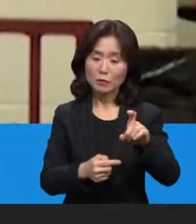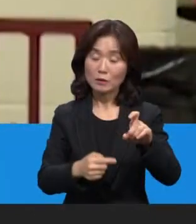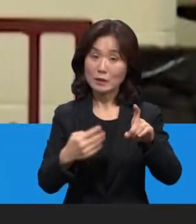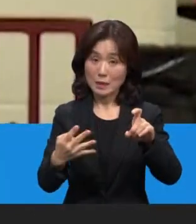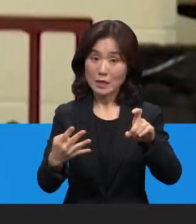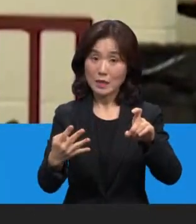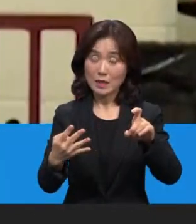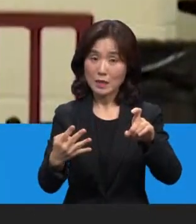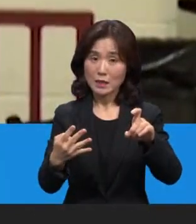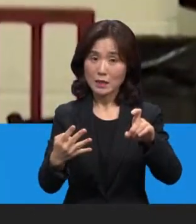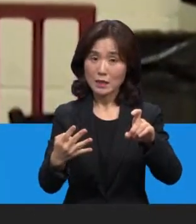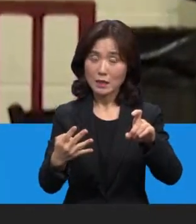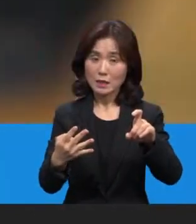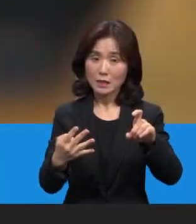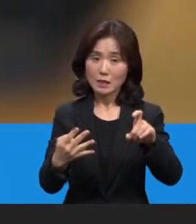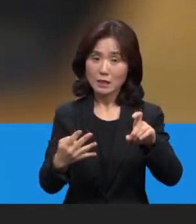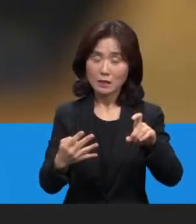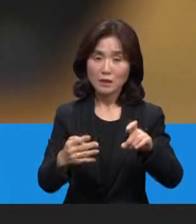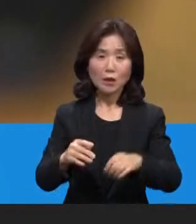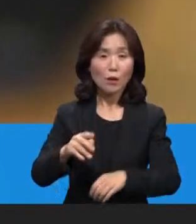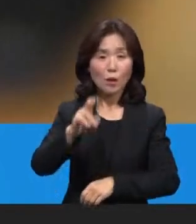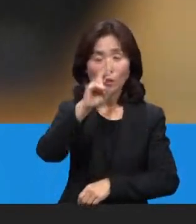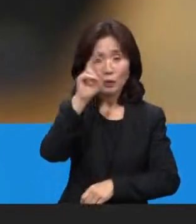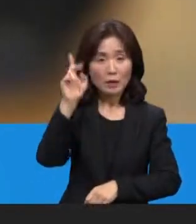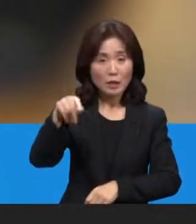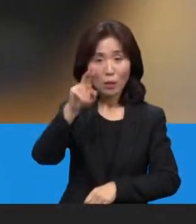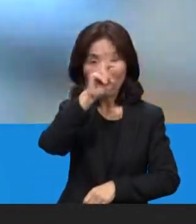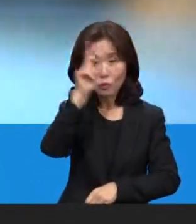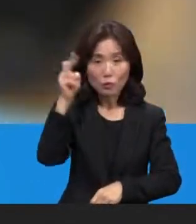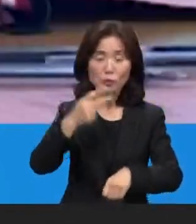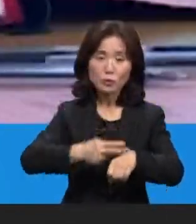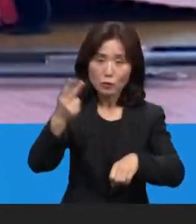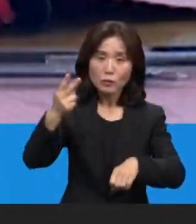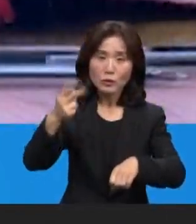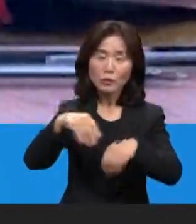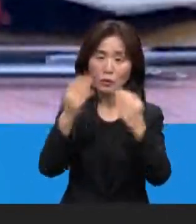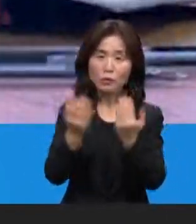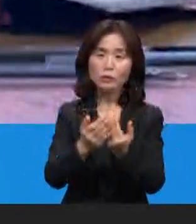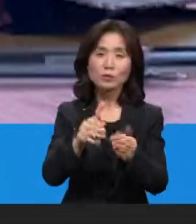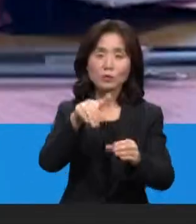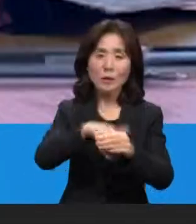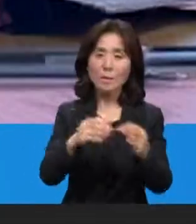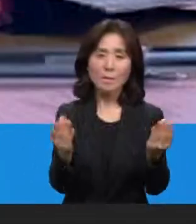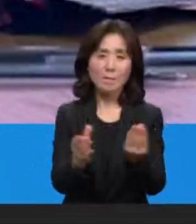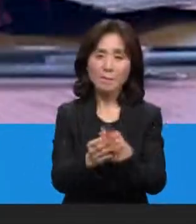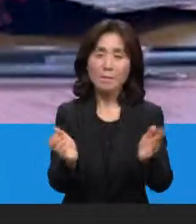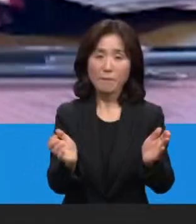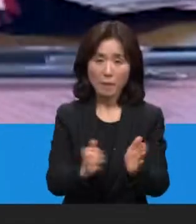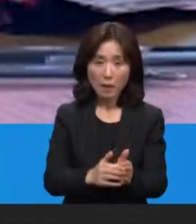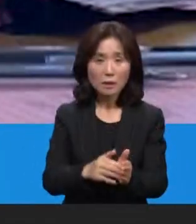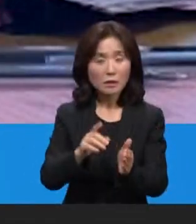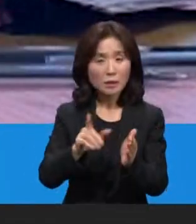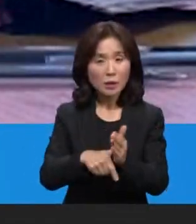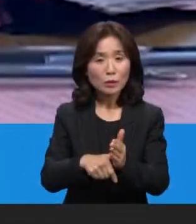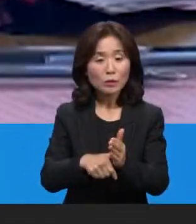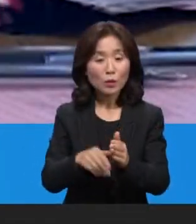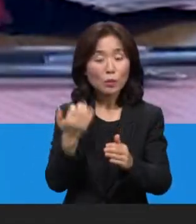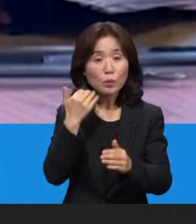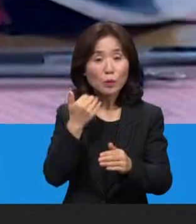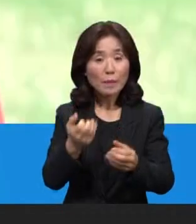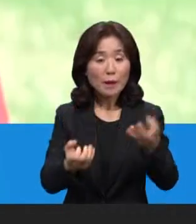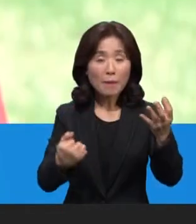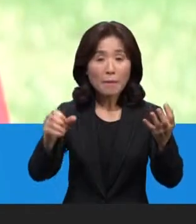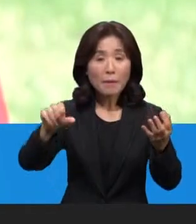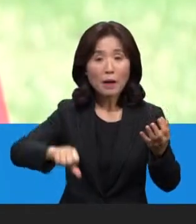오후 2시에 알래스카주를 마지막으로 모든 투표가 종료될 예정입니다. 이때쯤이면 어느 정도 좀 윤곽이 나와야 할